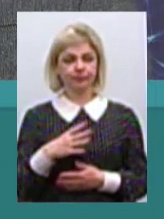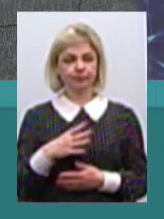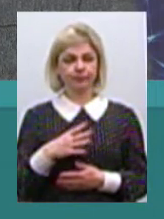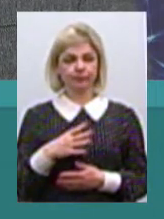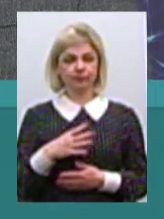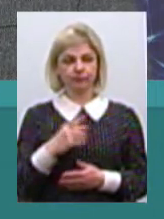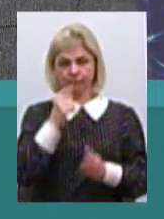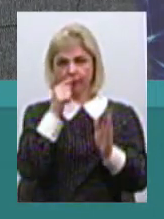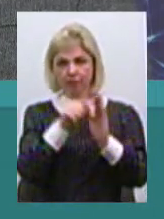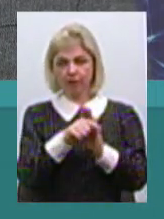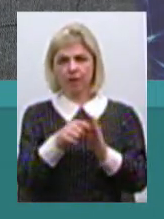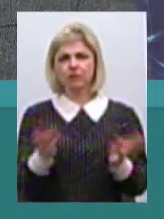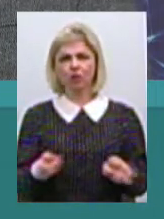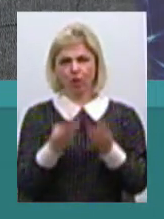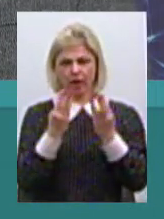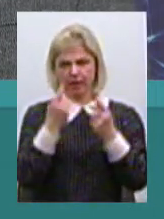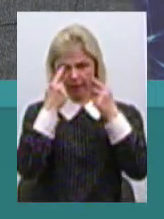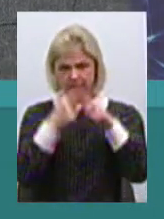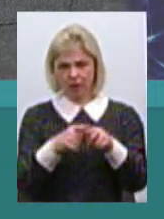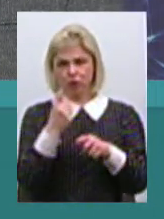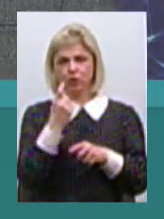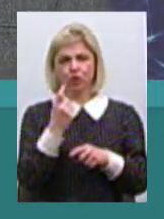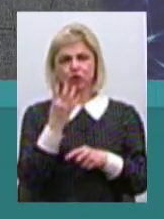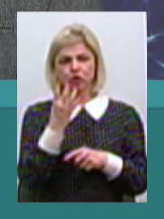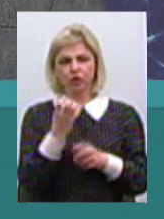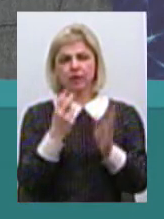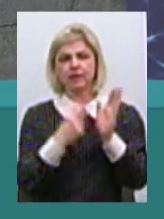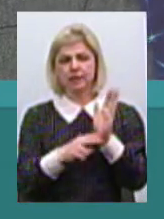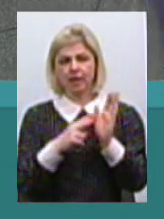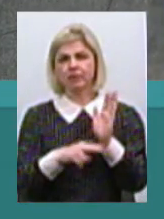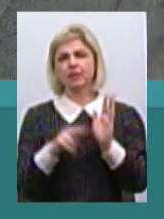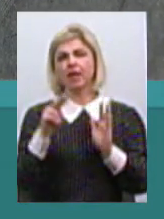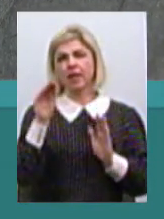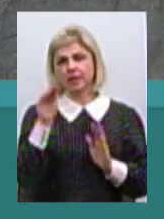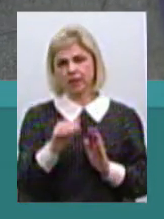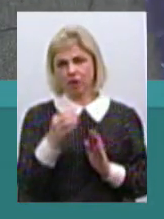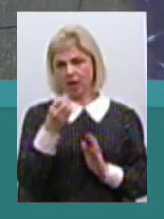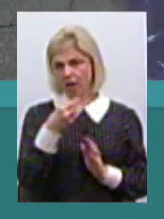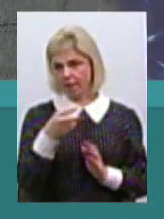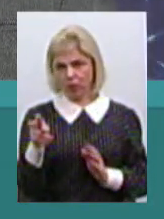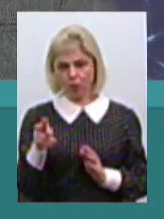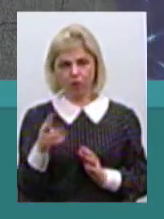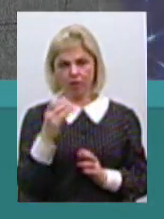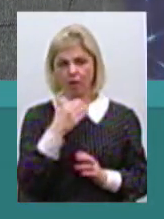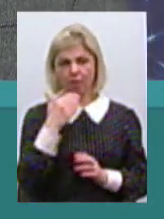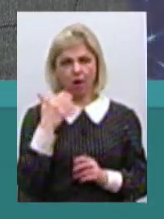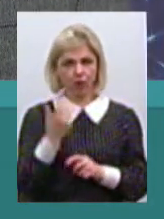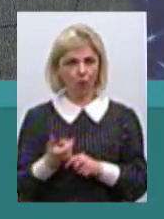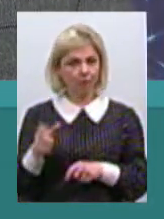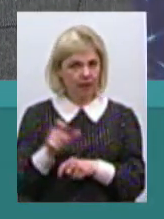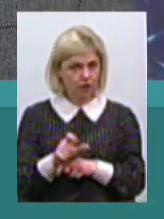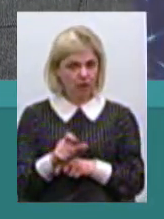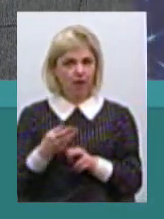так і там згоріло техніки, нагадайте, наскільки, на 100 тисяч доларів? На 470 тисяч євро. Євро, о, набагато більше. Це